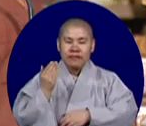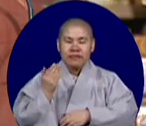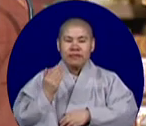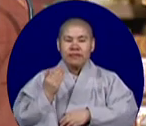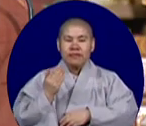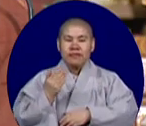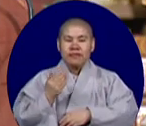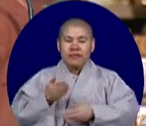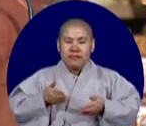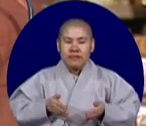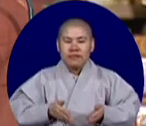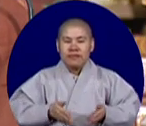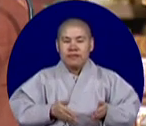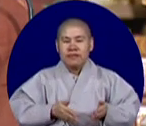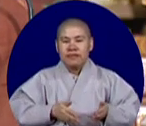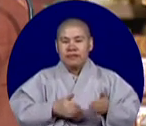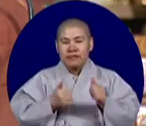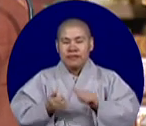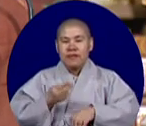이 생사 없는 해탈,